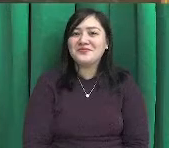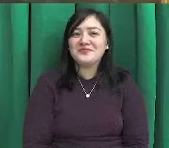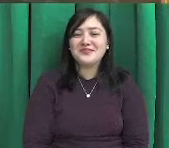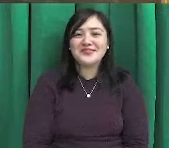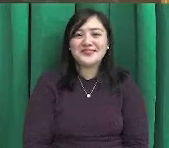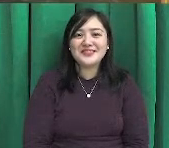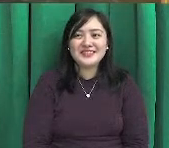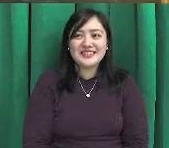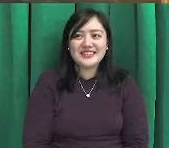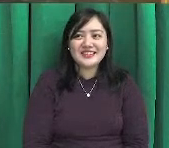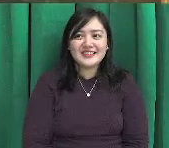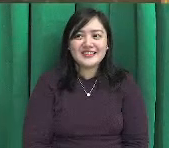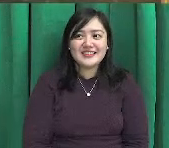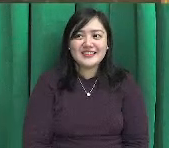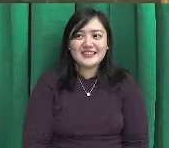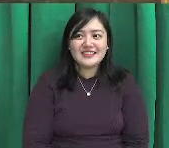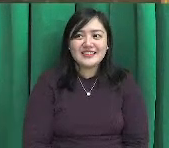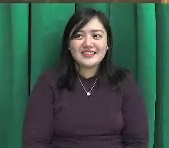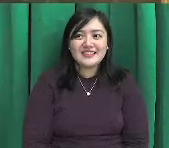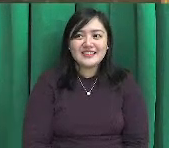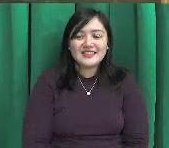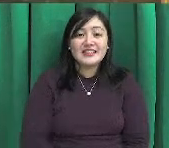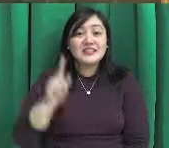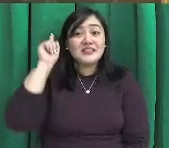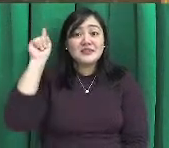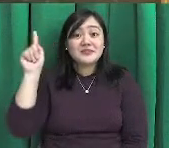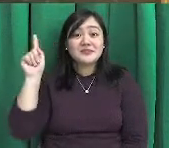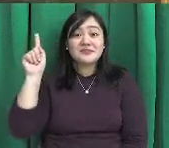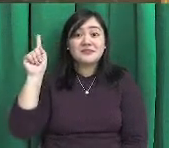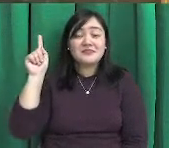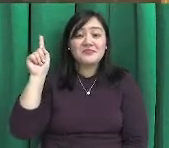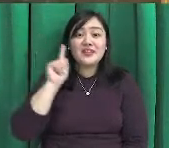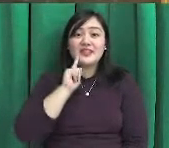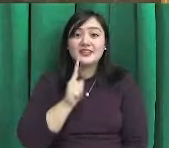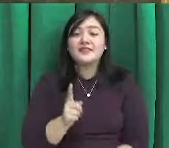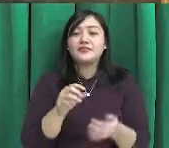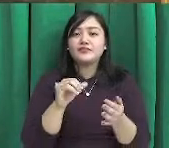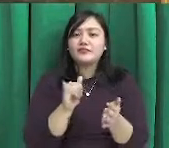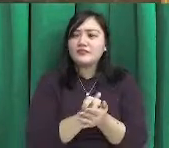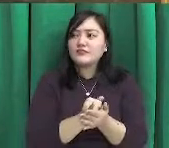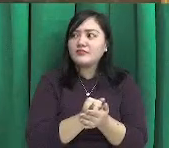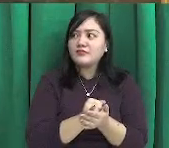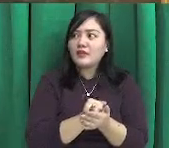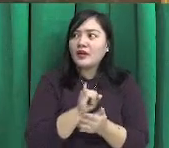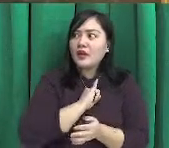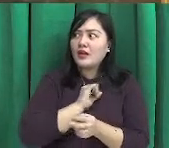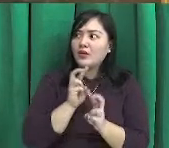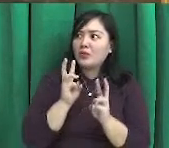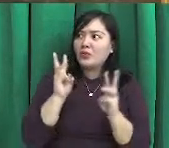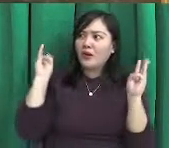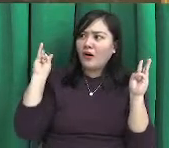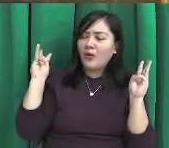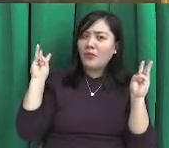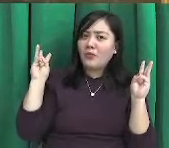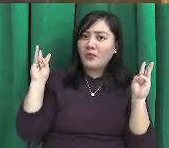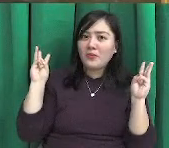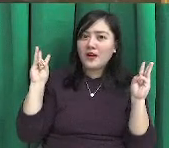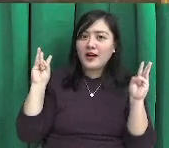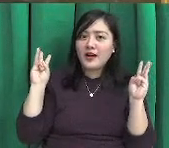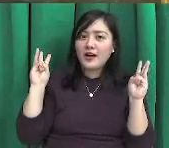nakarinig ka nang hindi mo inaasahang salita. Yes po. Ngayon mag-asawa na. Nung mag-asawa na kami, ilan na yung anak namin? That was